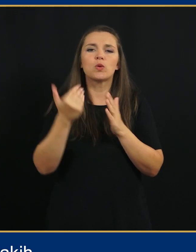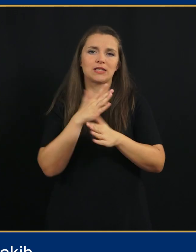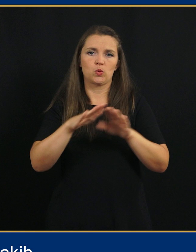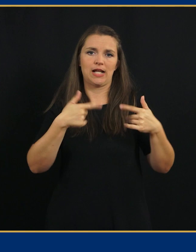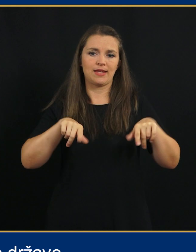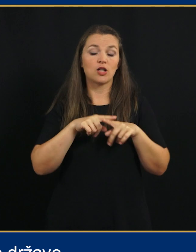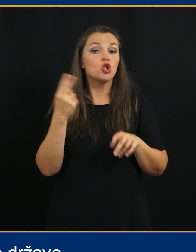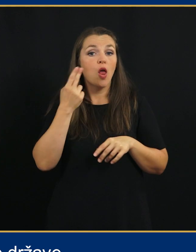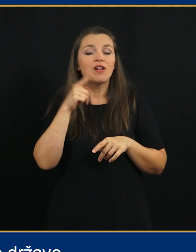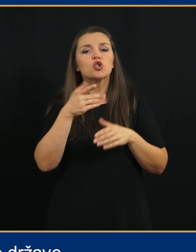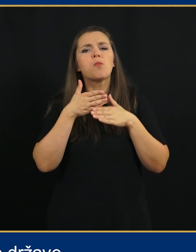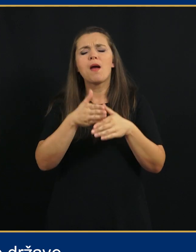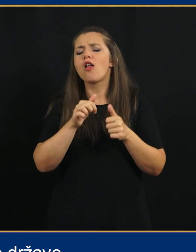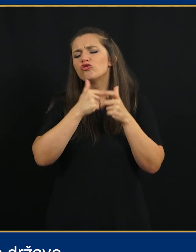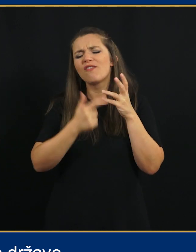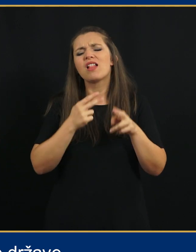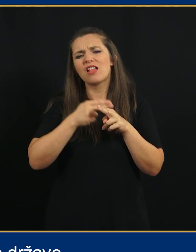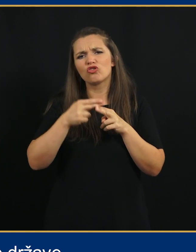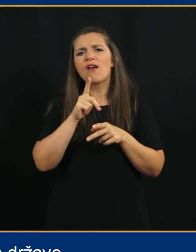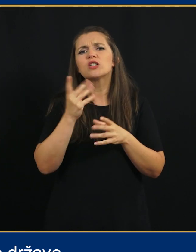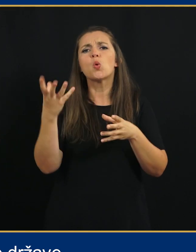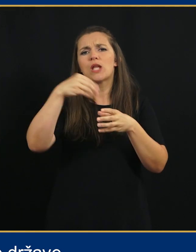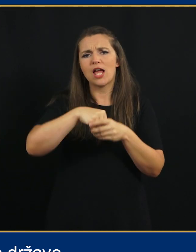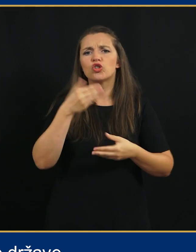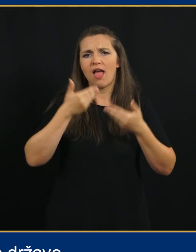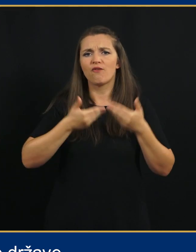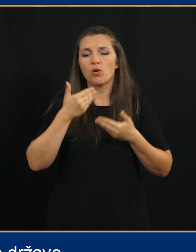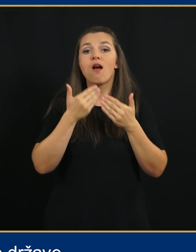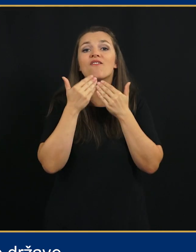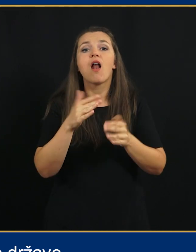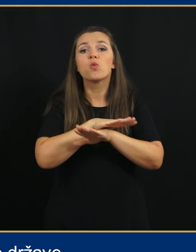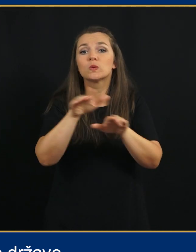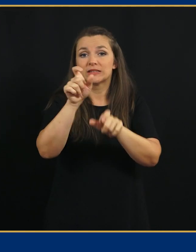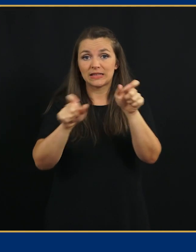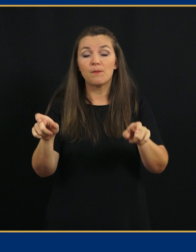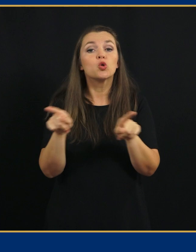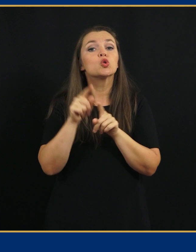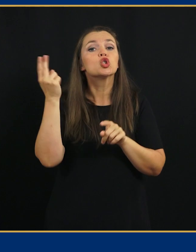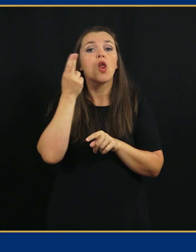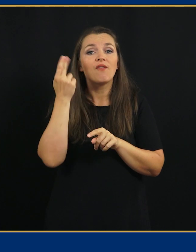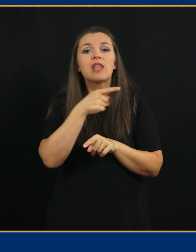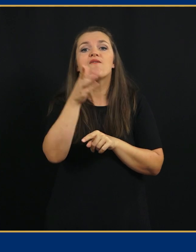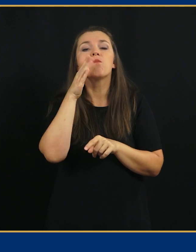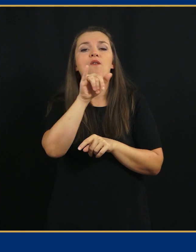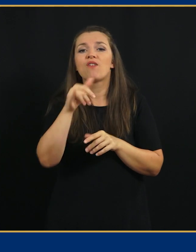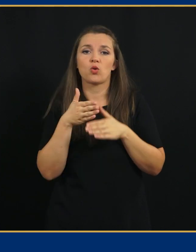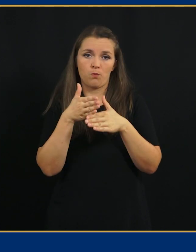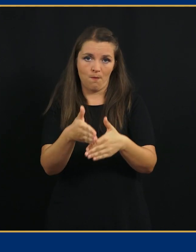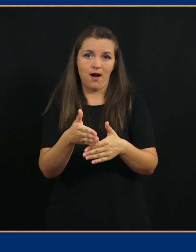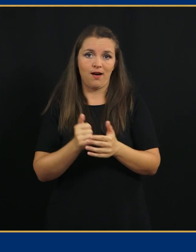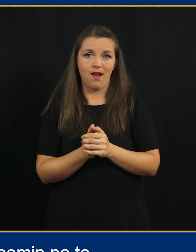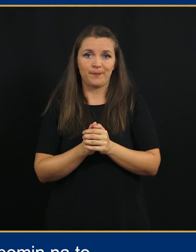nas. Sloveniji so pomagale številne države, ki so se udeležile foruma. Hvala vsem. Tudi Slovenija vam bo vedno